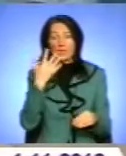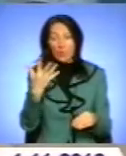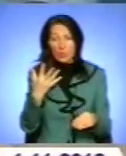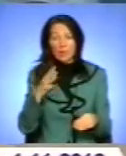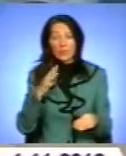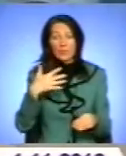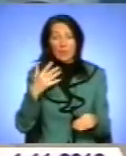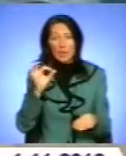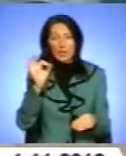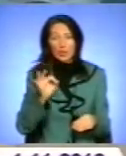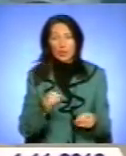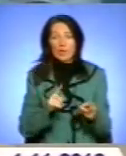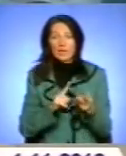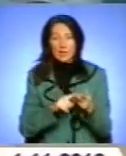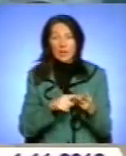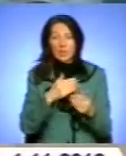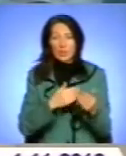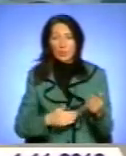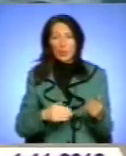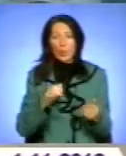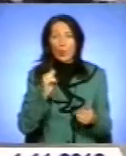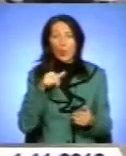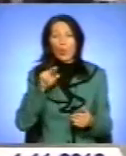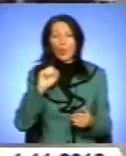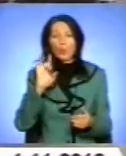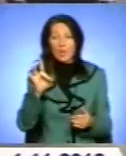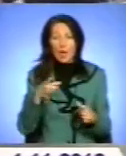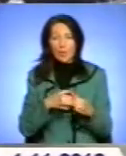25,5%. Третя у списку політична партія «Удар» набрала